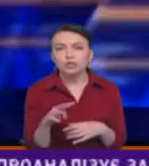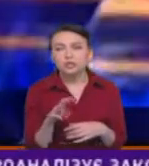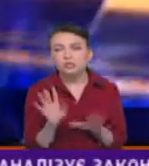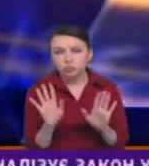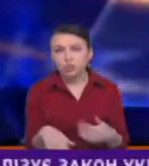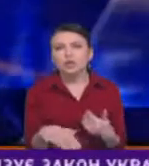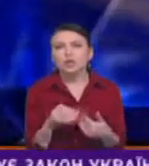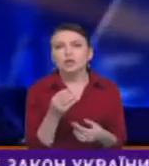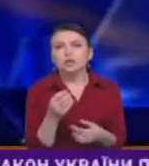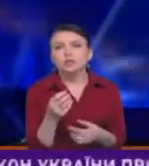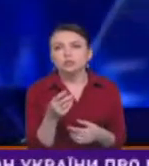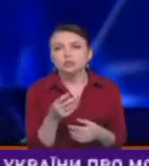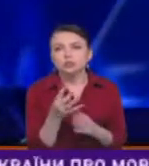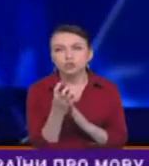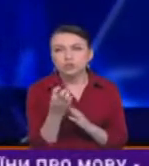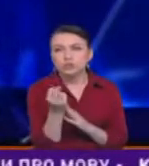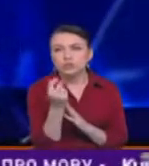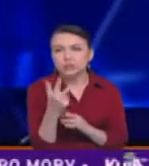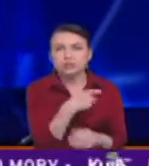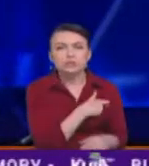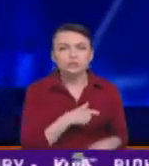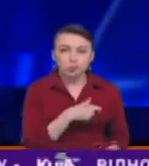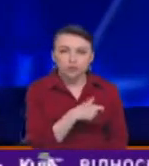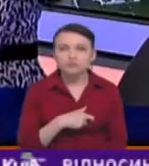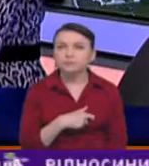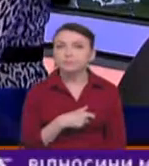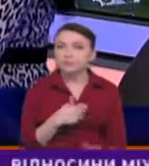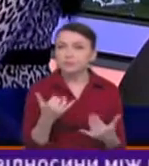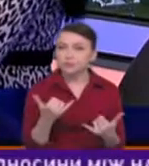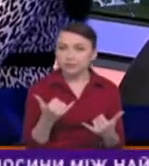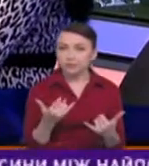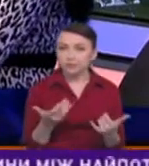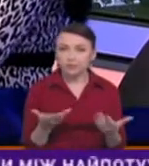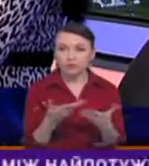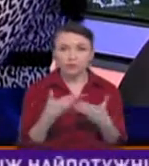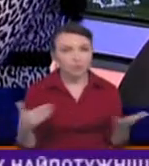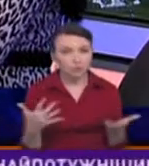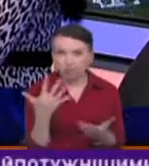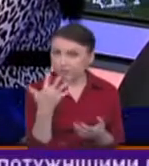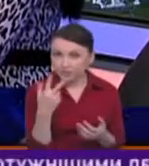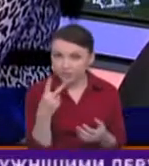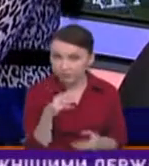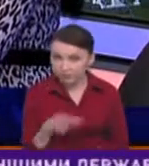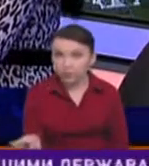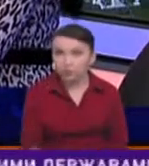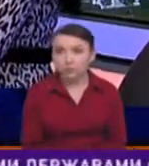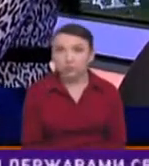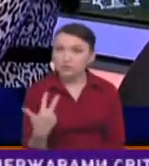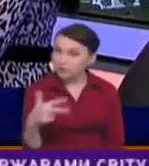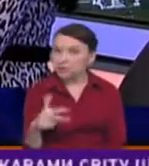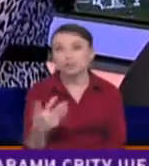скільки, 13 депутатів, чи скільки у нас депутатів. Тепер ж наш, не 52 мільйони, десь, ну, умовно,